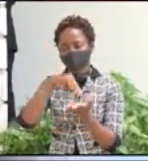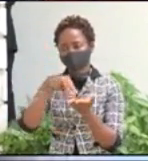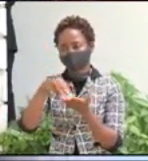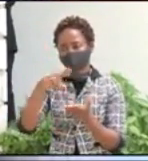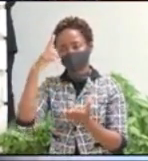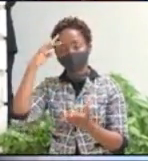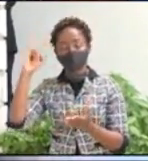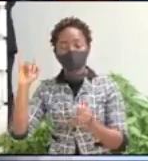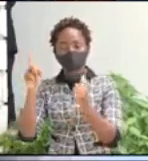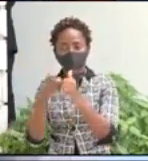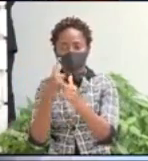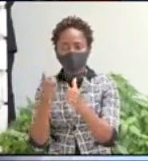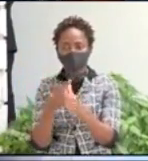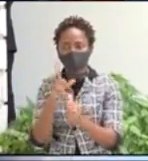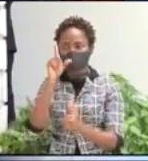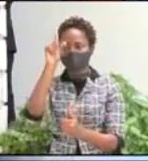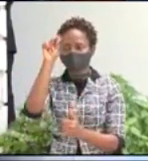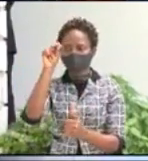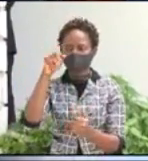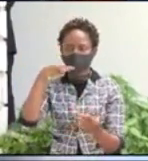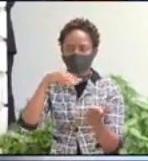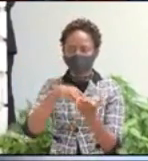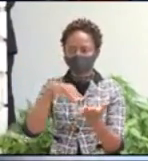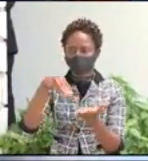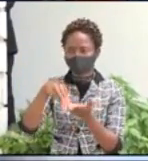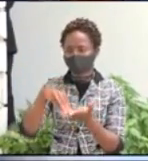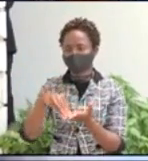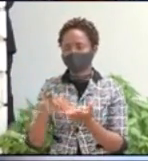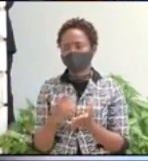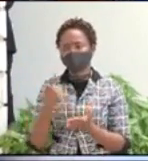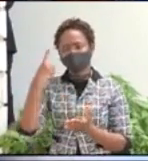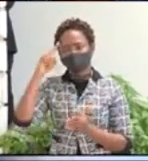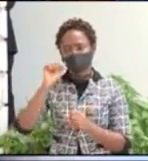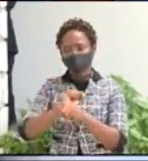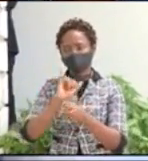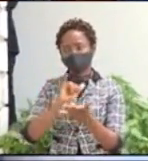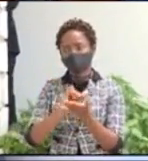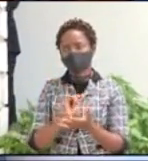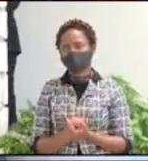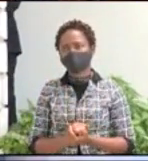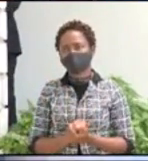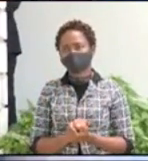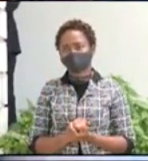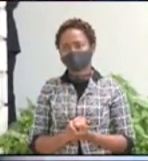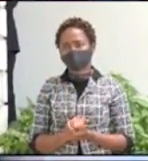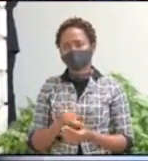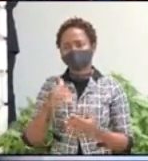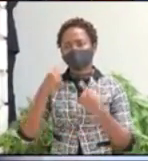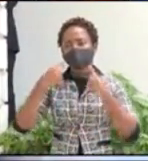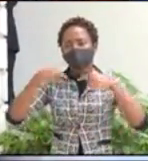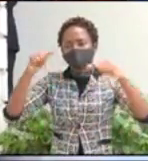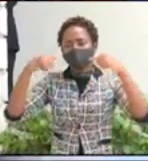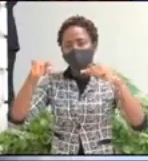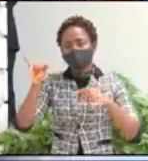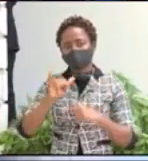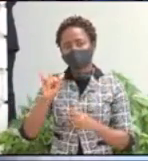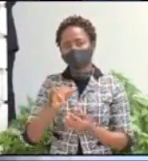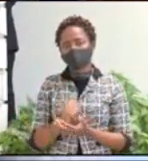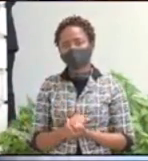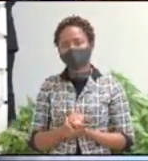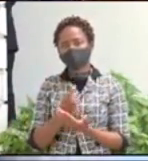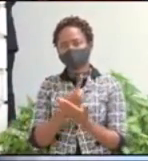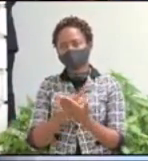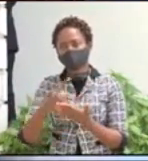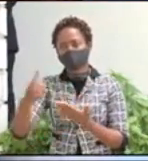contribution pour montant ça et c'est 20 millions qui étaient décaissés pour processus ça. Dans ce sens, ça, on a annoncé que et